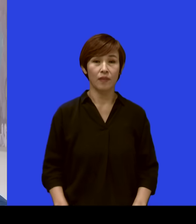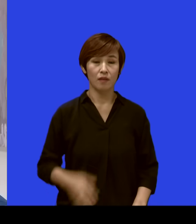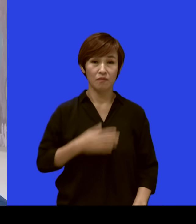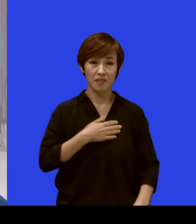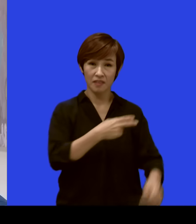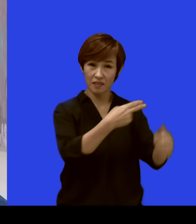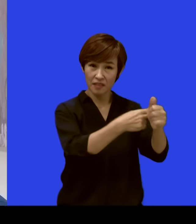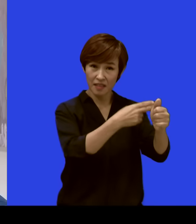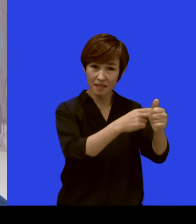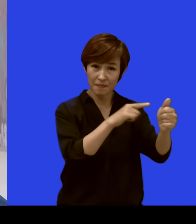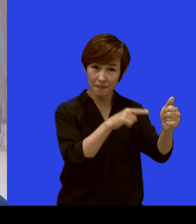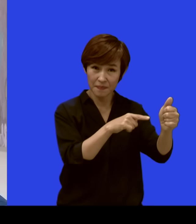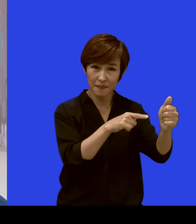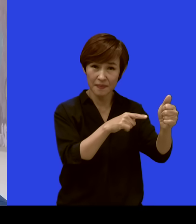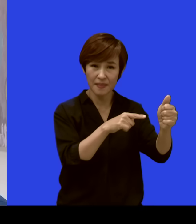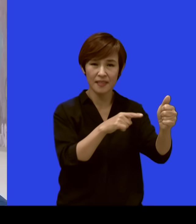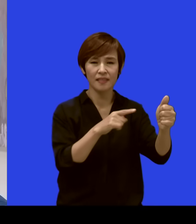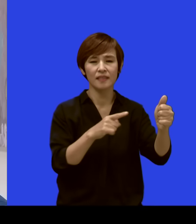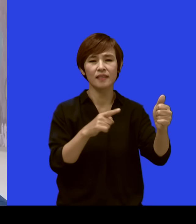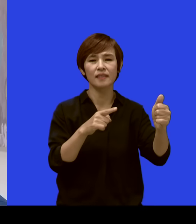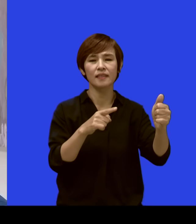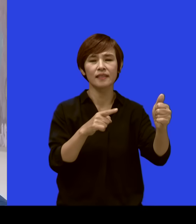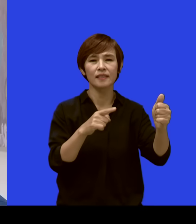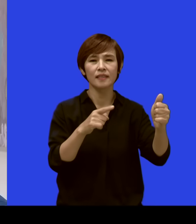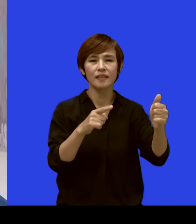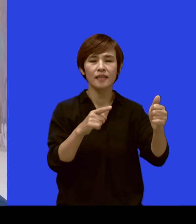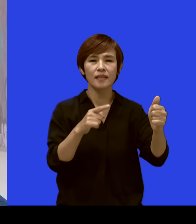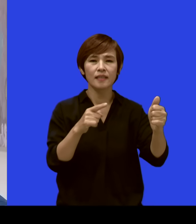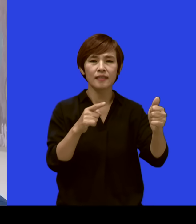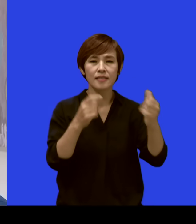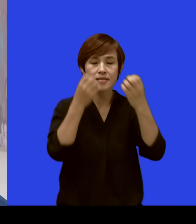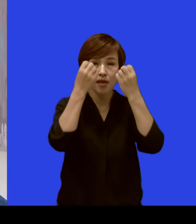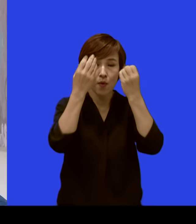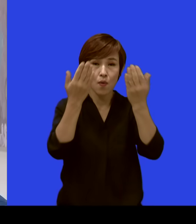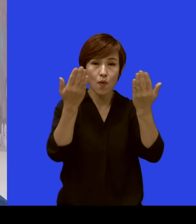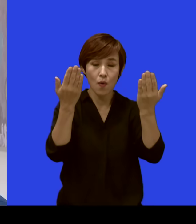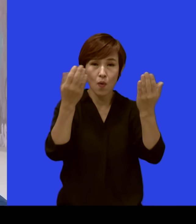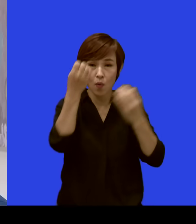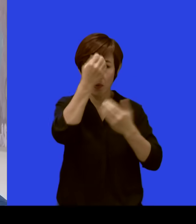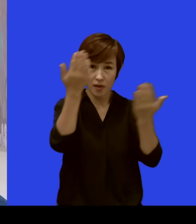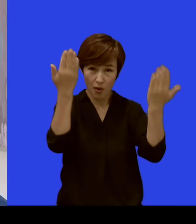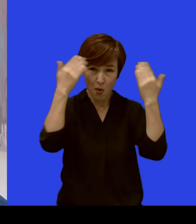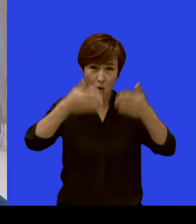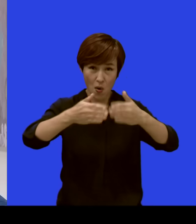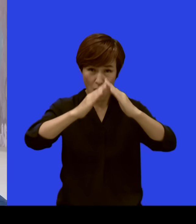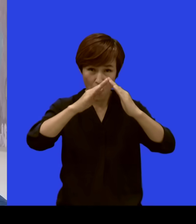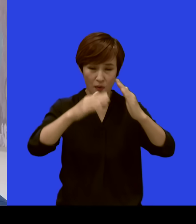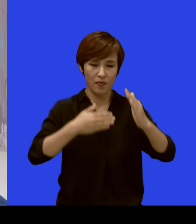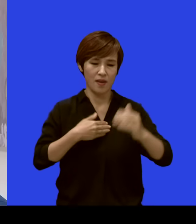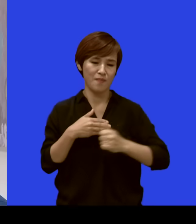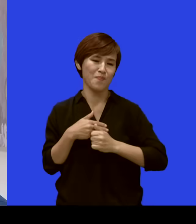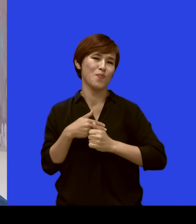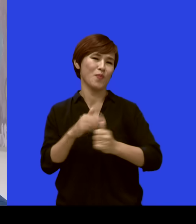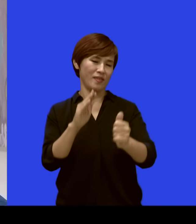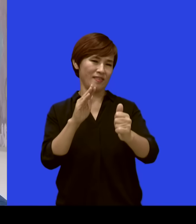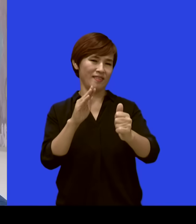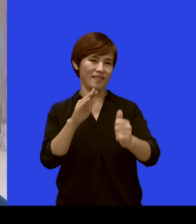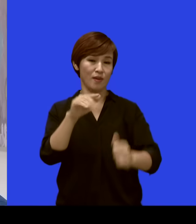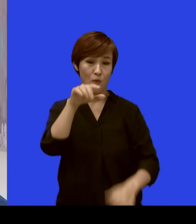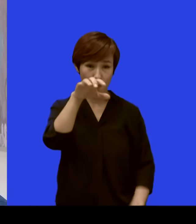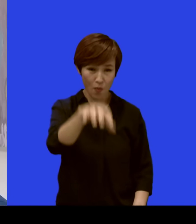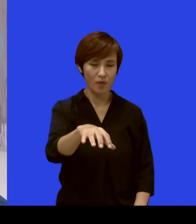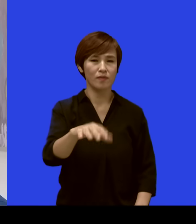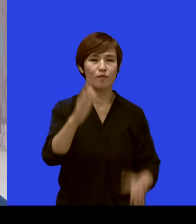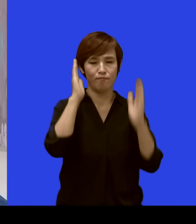선생님이 그 서인천 고등학교라고 하는 새로운 생긴 학교에 저를 보내셨죠. 그래서 저희가 극적으로 가서 거기서 공부를